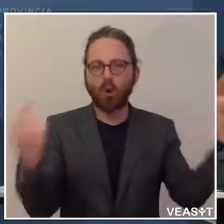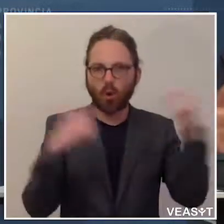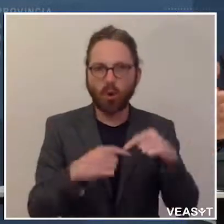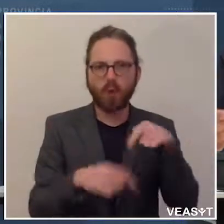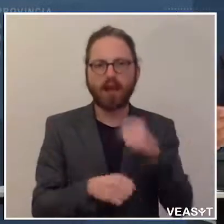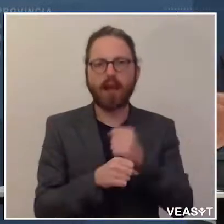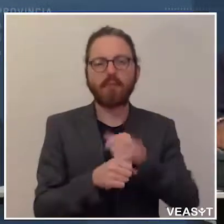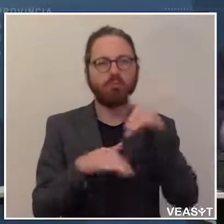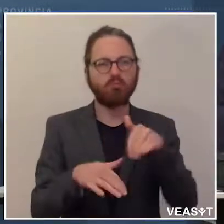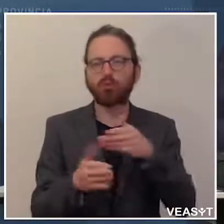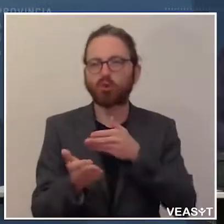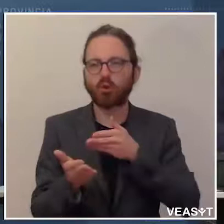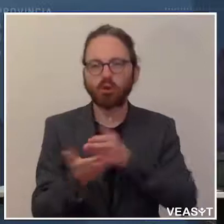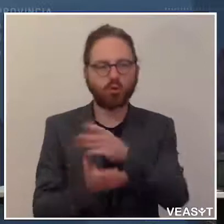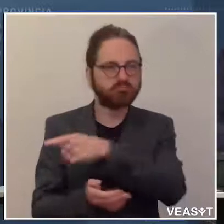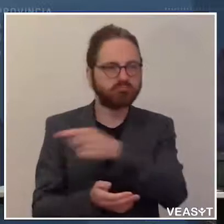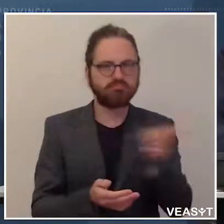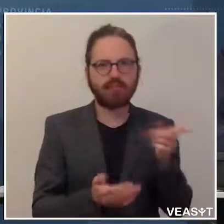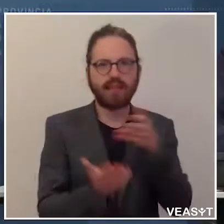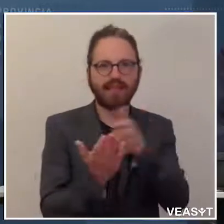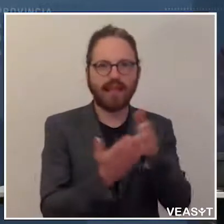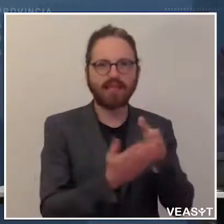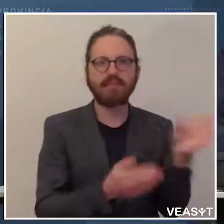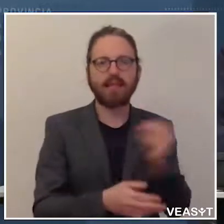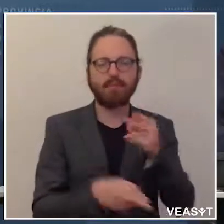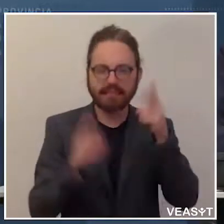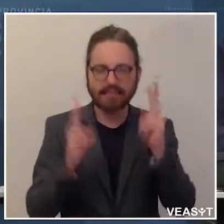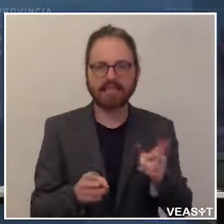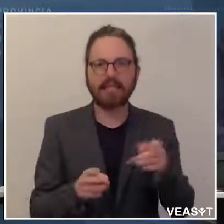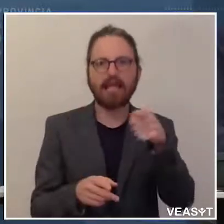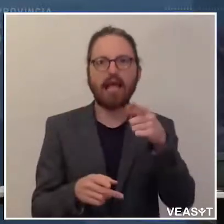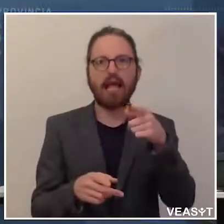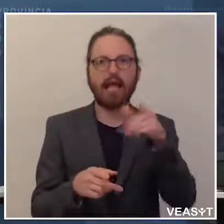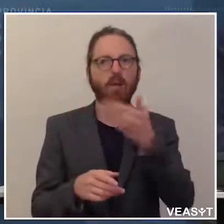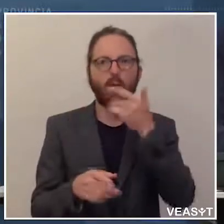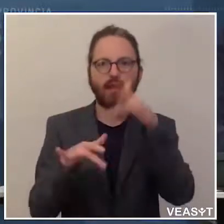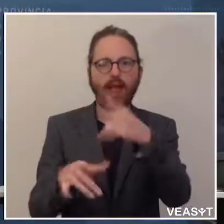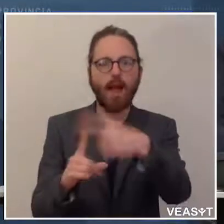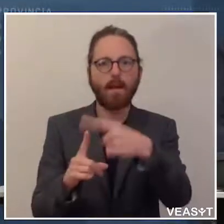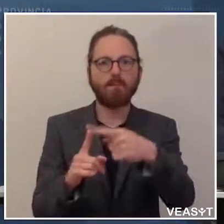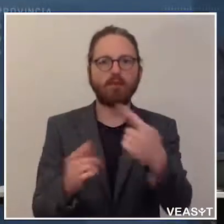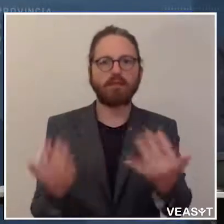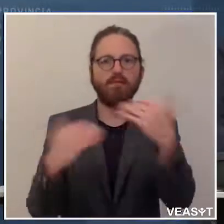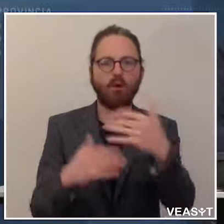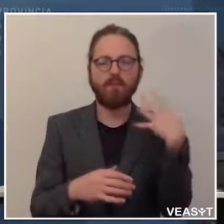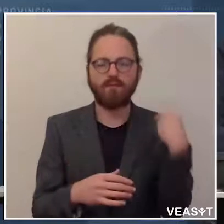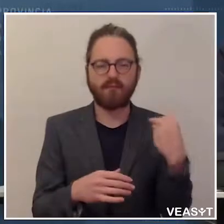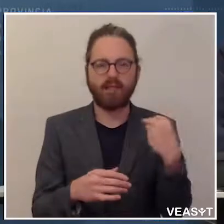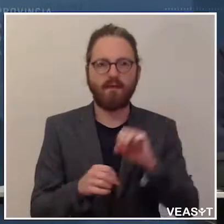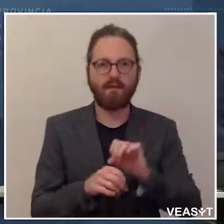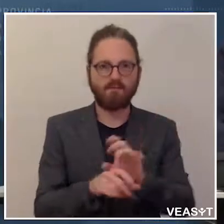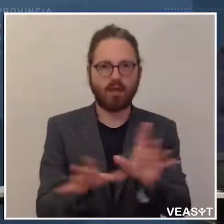nel 2 stand da m a si sa se tasti e nei depositi misteriosa smt